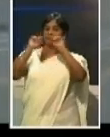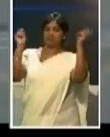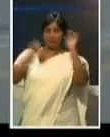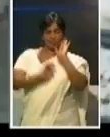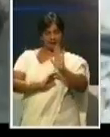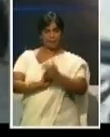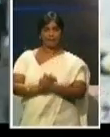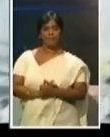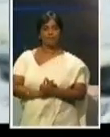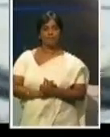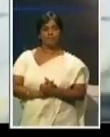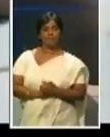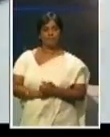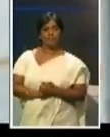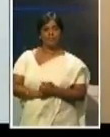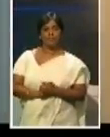කිරීමට නියමිතයි.